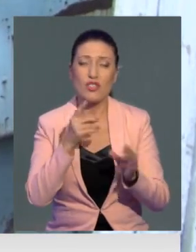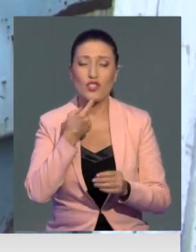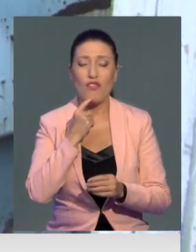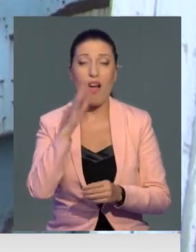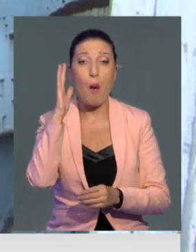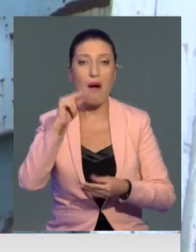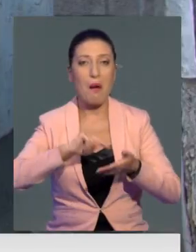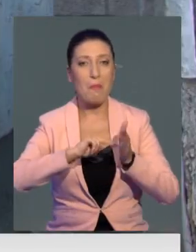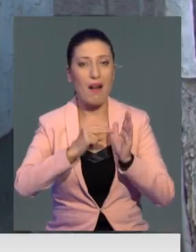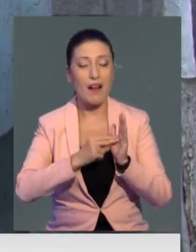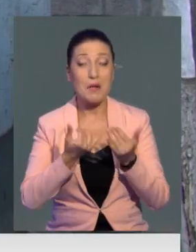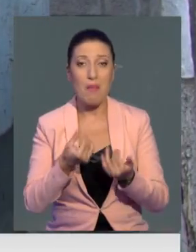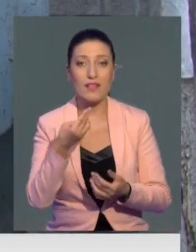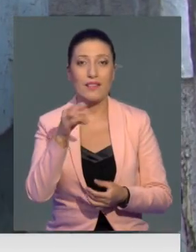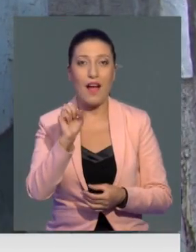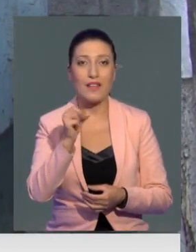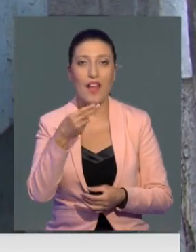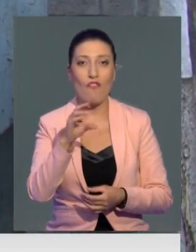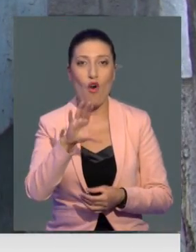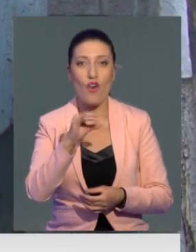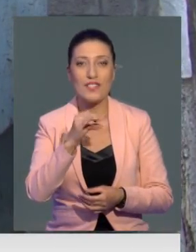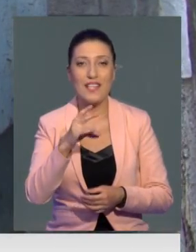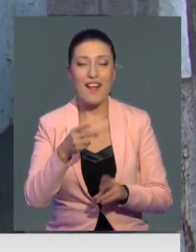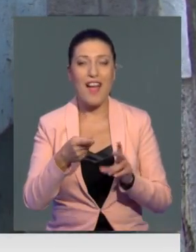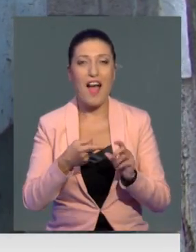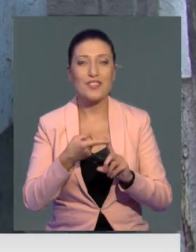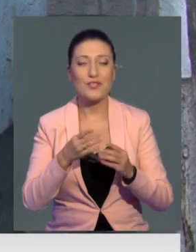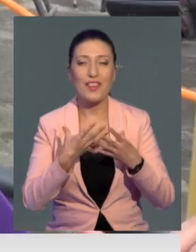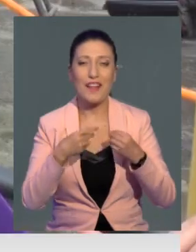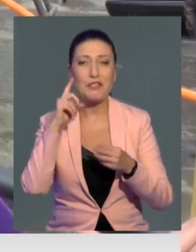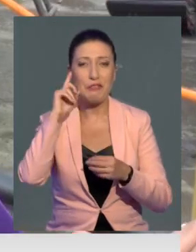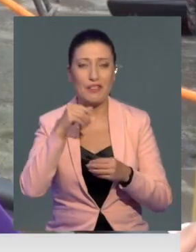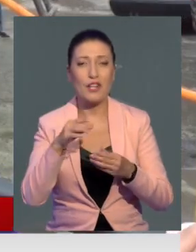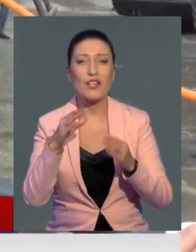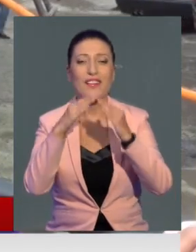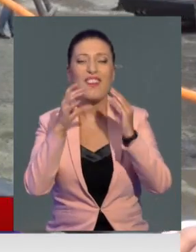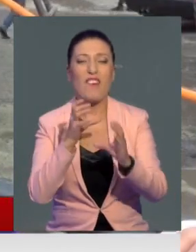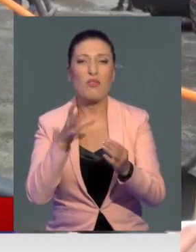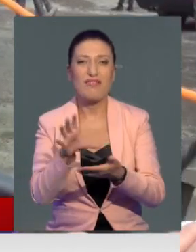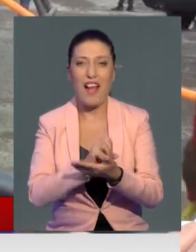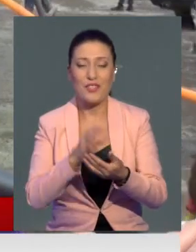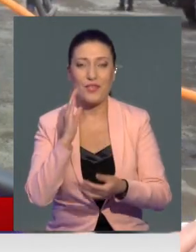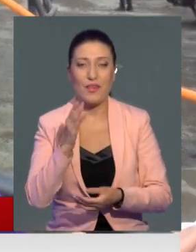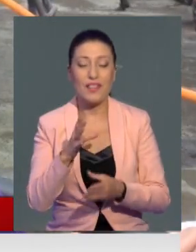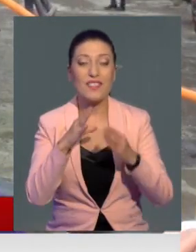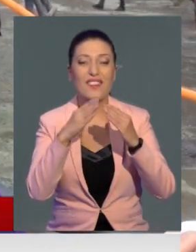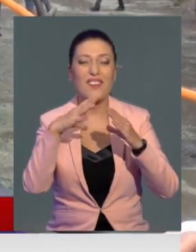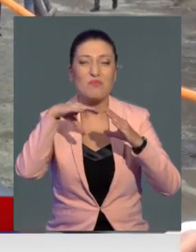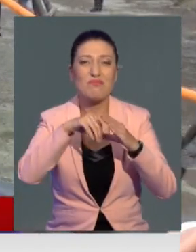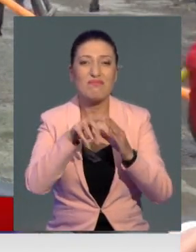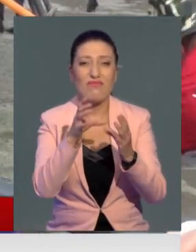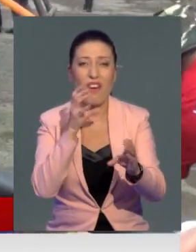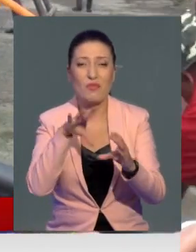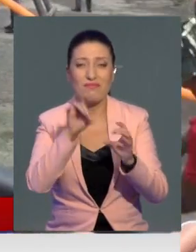կազմել։ Հիմա Թադևոսյանները հաստատ գիտեն անելիքը, քանդելու են տնակը։ Տնակի դժվարությունները միայն տնակում ապրողները